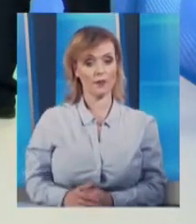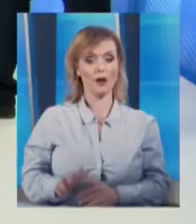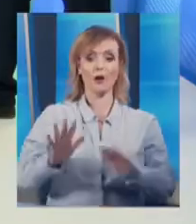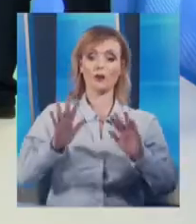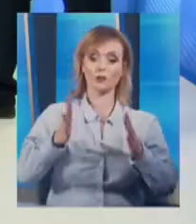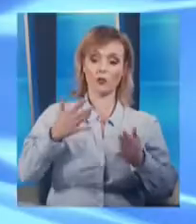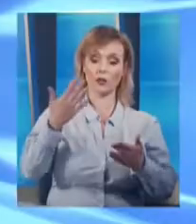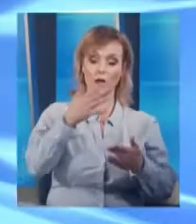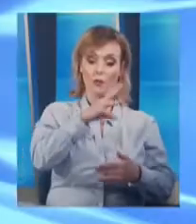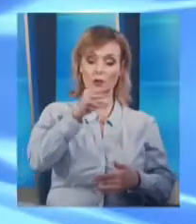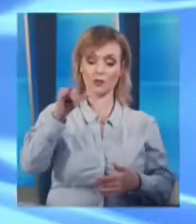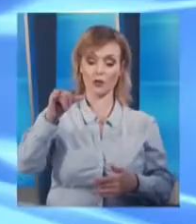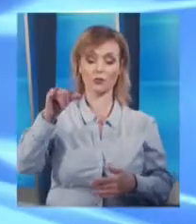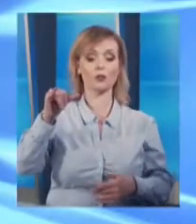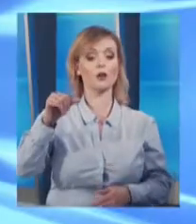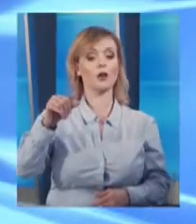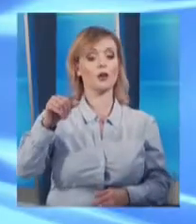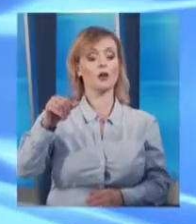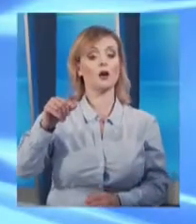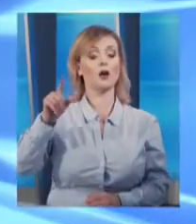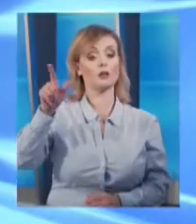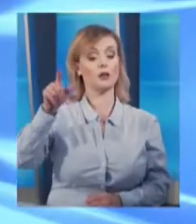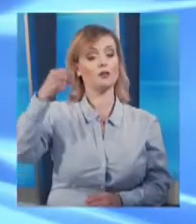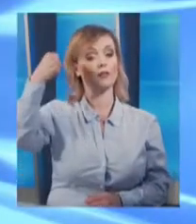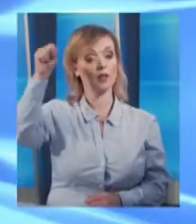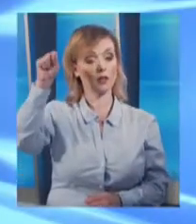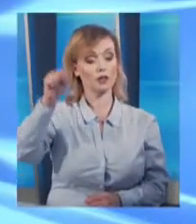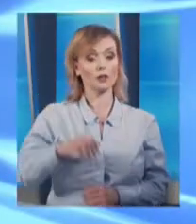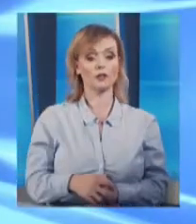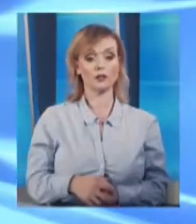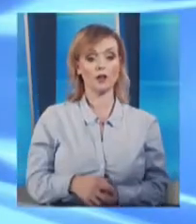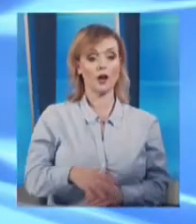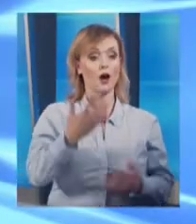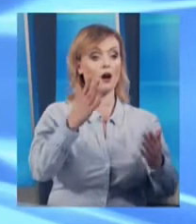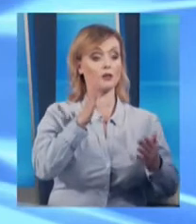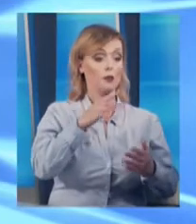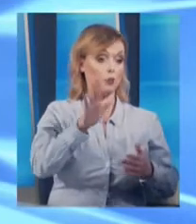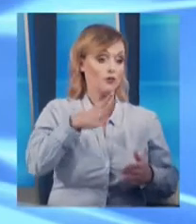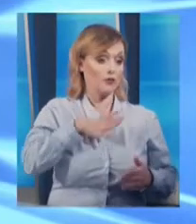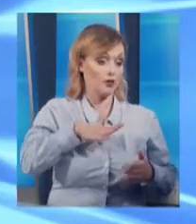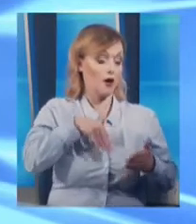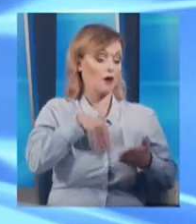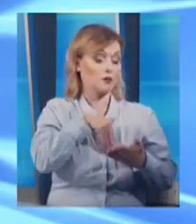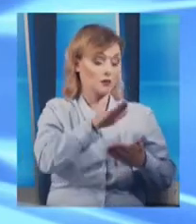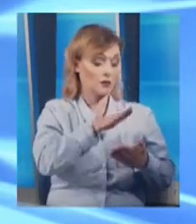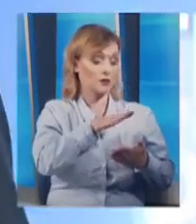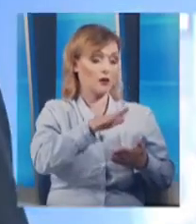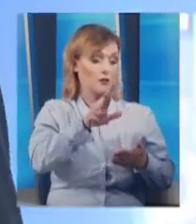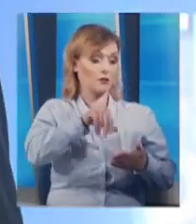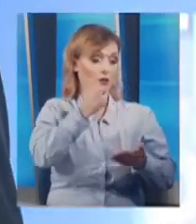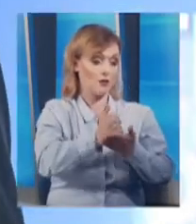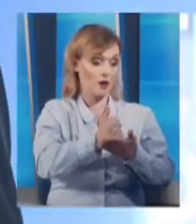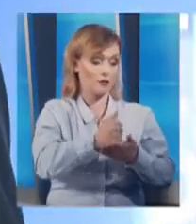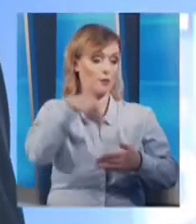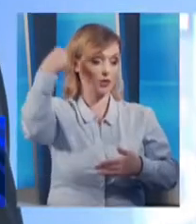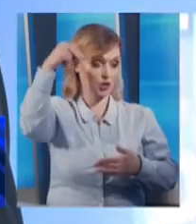Sandu câștigă și renunță la funcția de lider de partid, cine ar fi cel care ar înlocui eu în această funcție? Da, o să